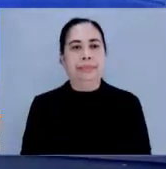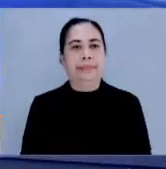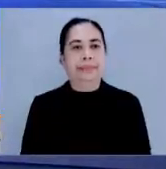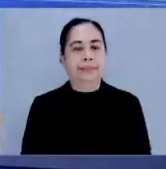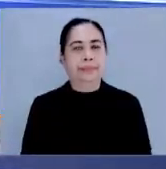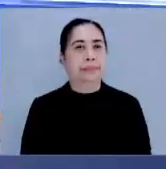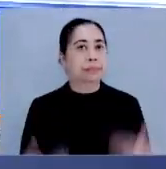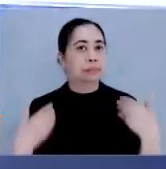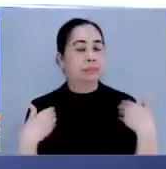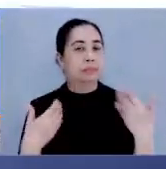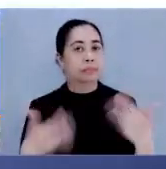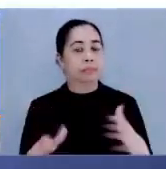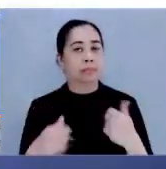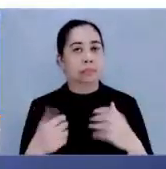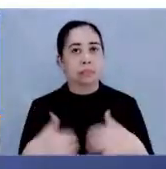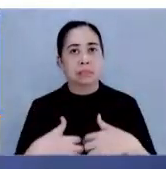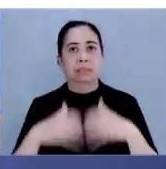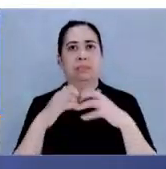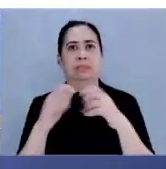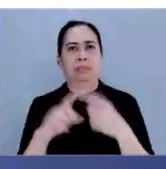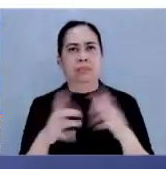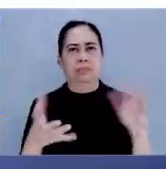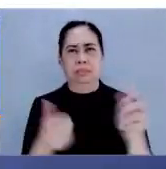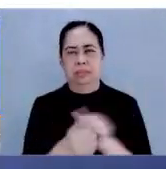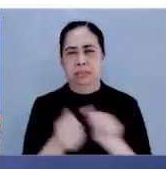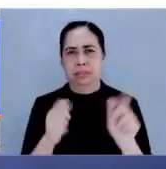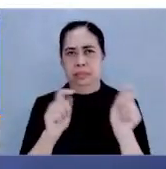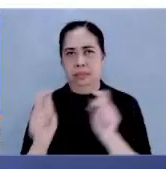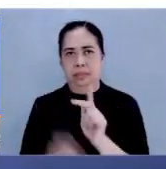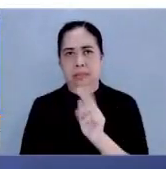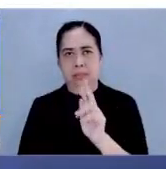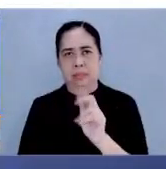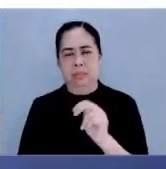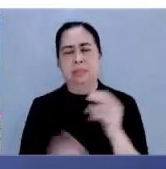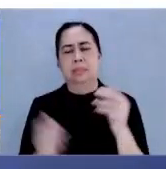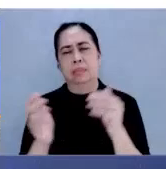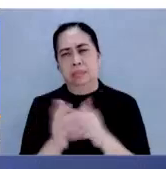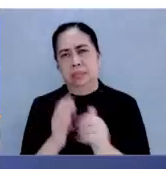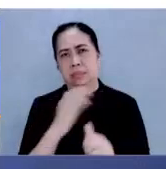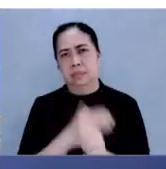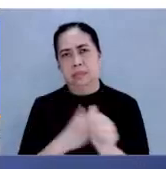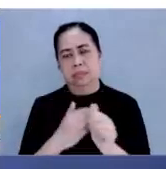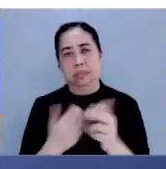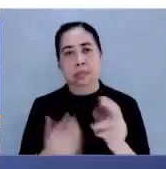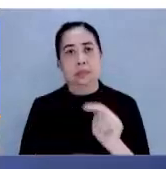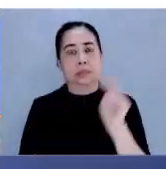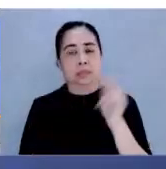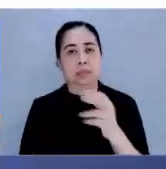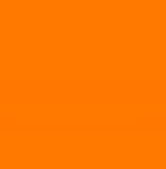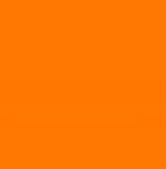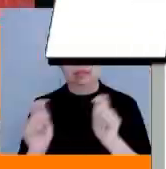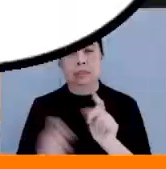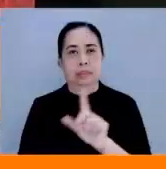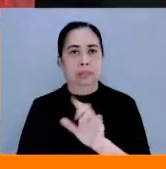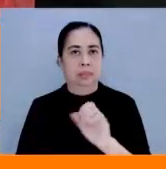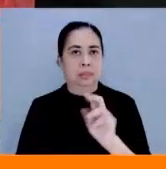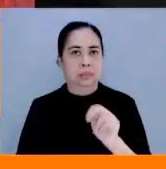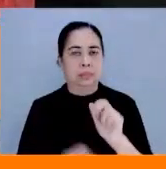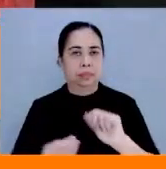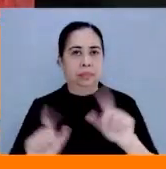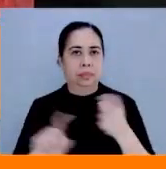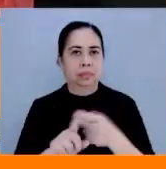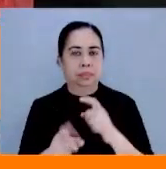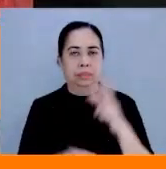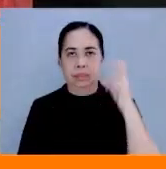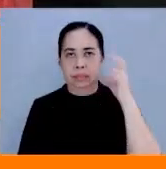pa nga tuloy ang nakaka-recover sa pinsala ng Bagyong Christine. Panibagong banta pa ngayon sa norte ang Super Typhoon Leon. Live mula sa Legazpi